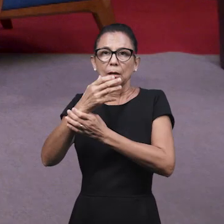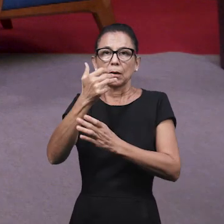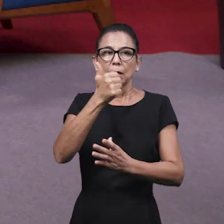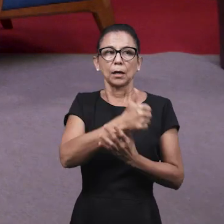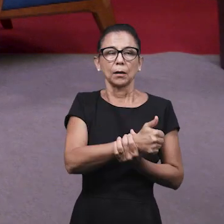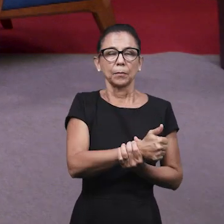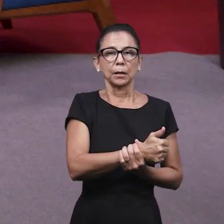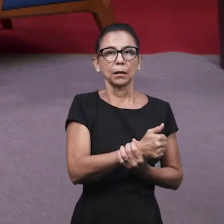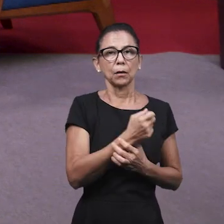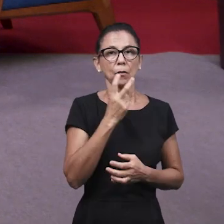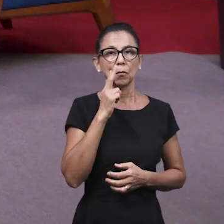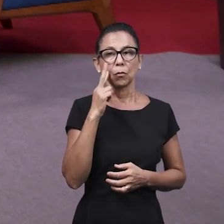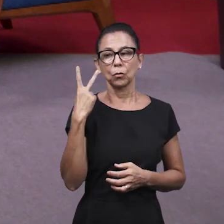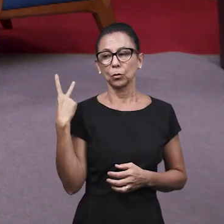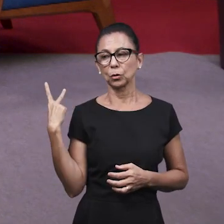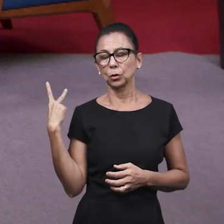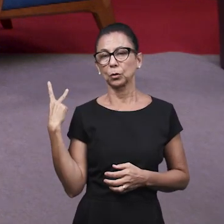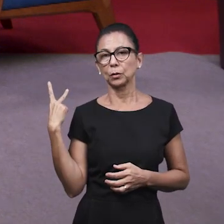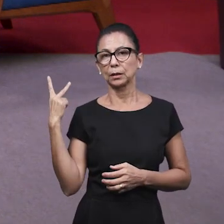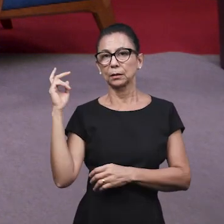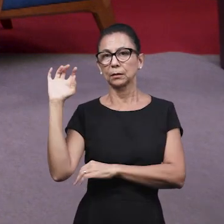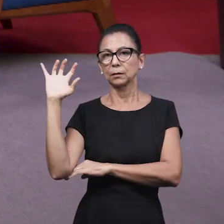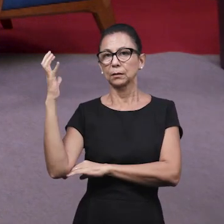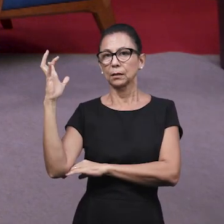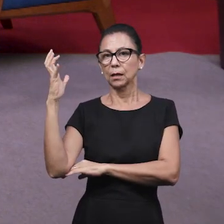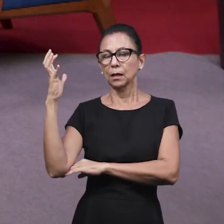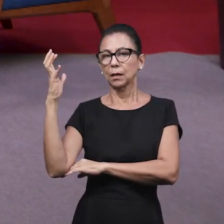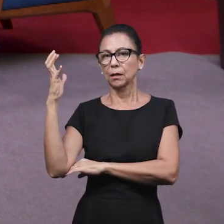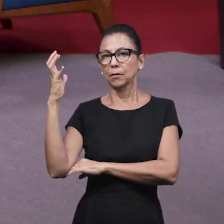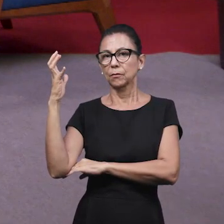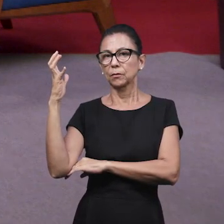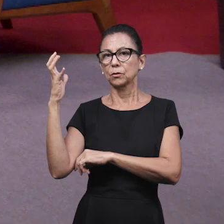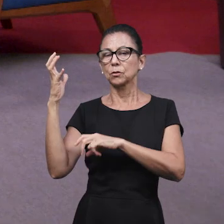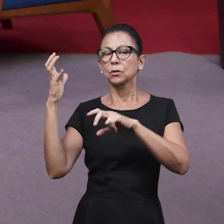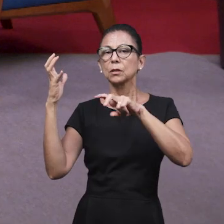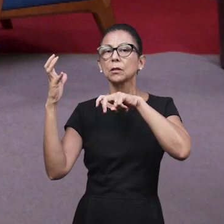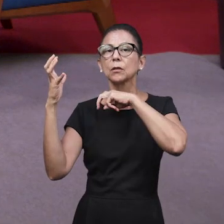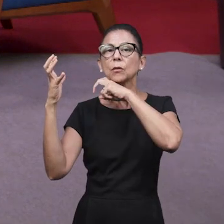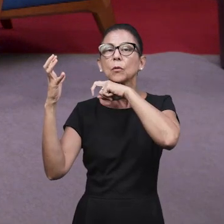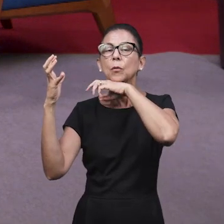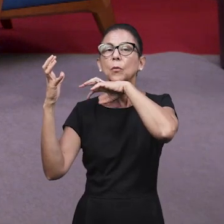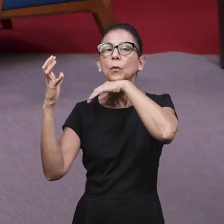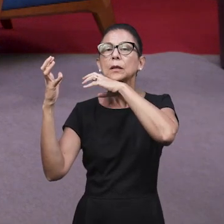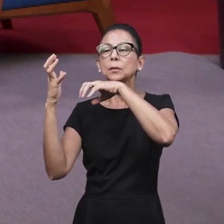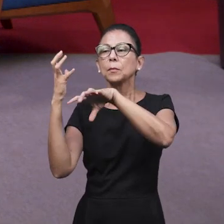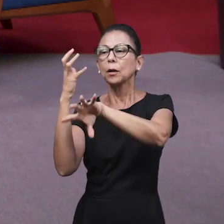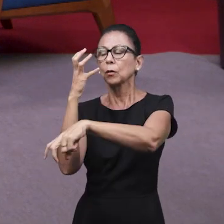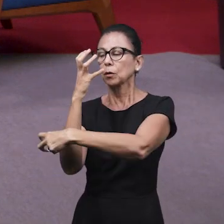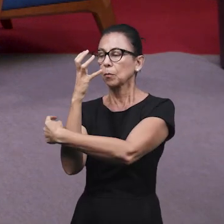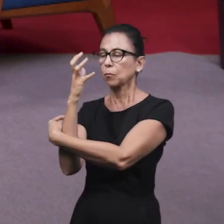c'est lui qui va mourir à la place de son fils. C'est intéressant sur